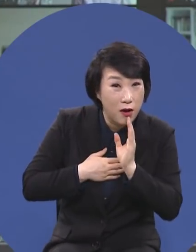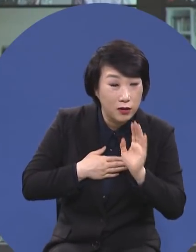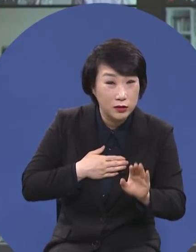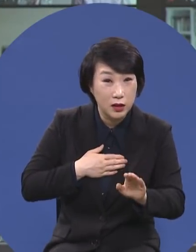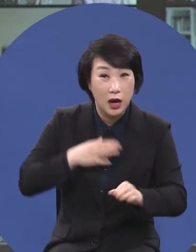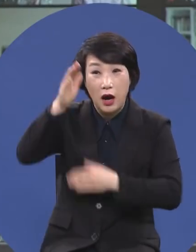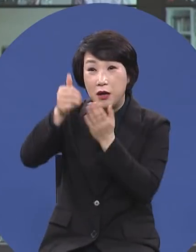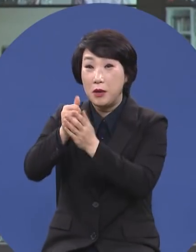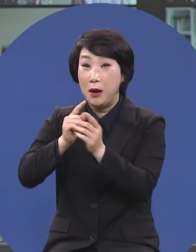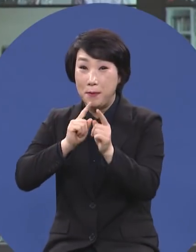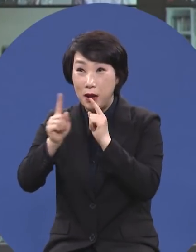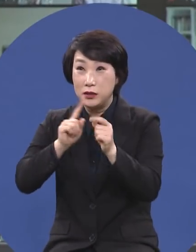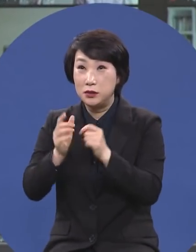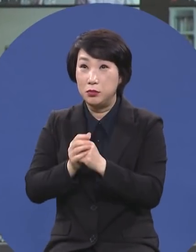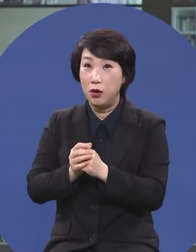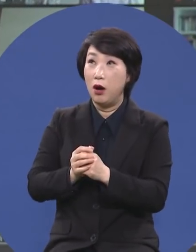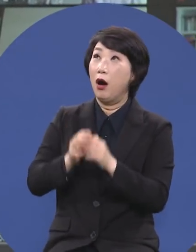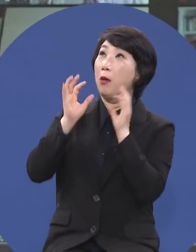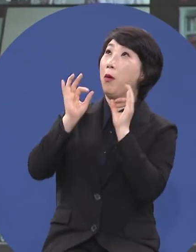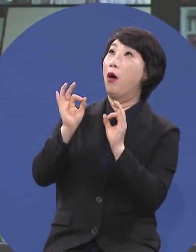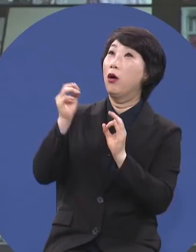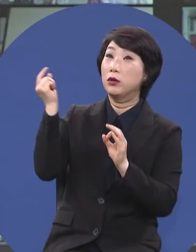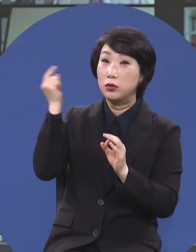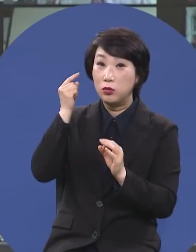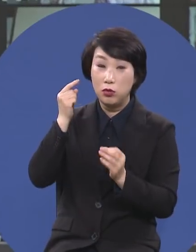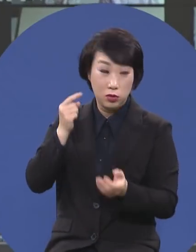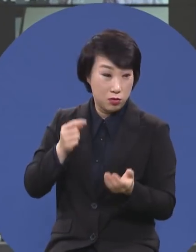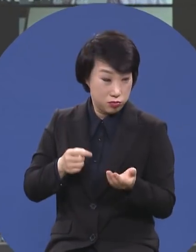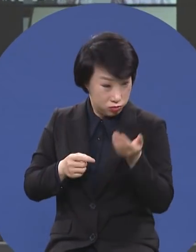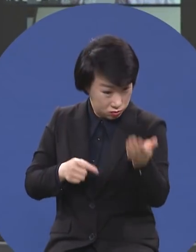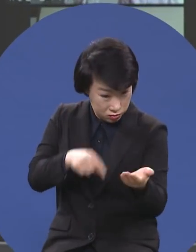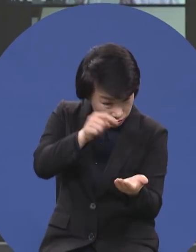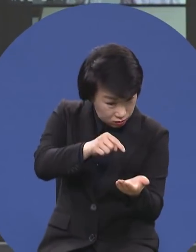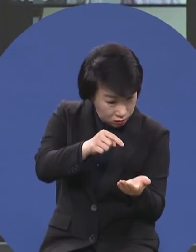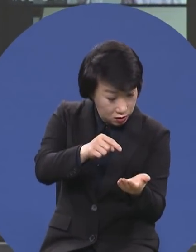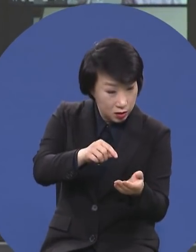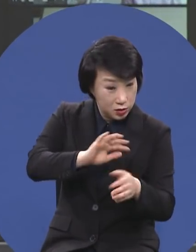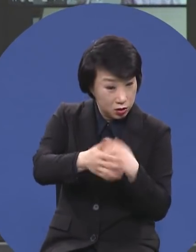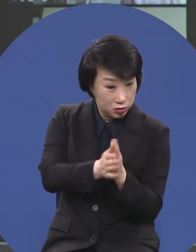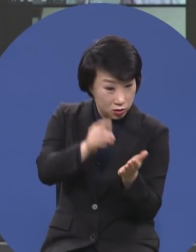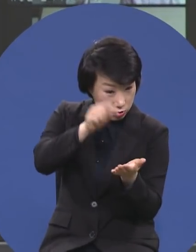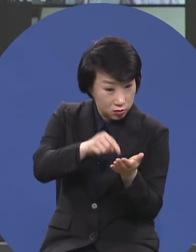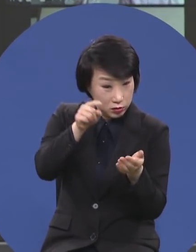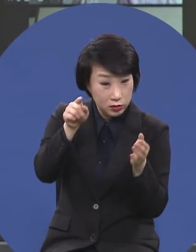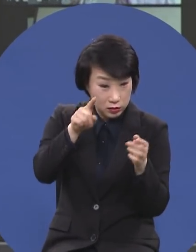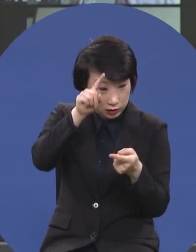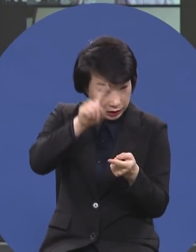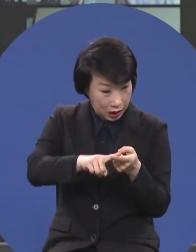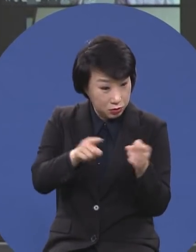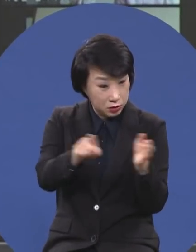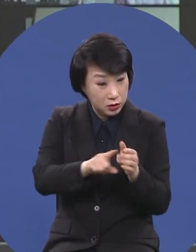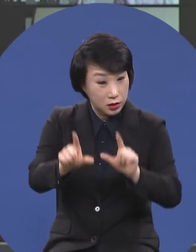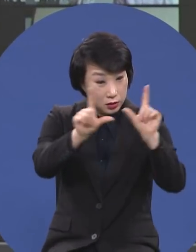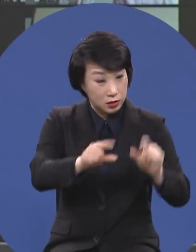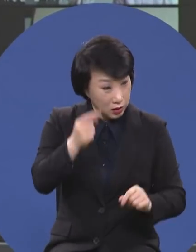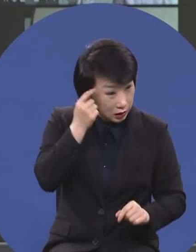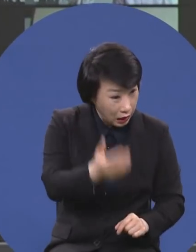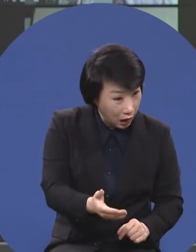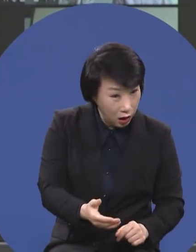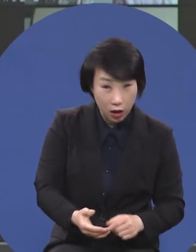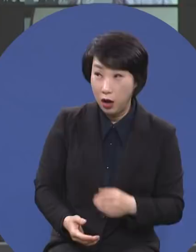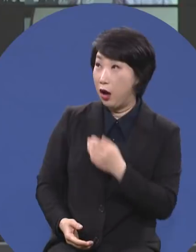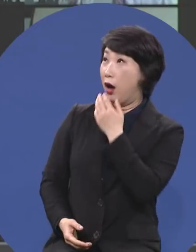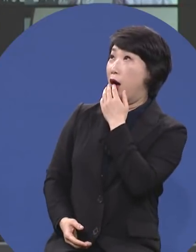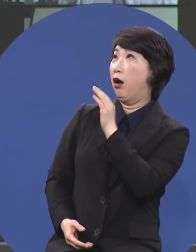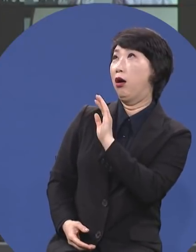하나님 말씀을 딱 들이대면서 요렇게 이 말씀대로 살았느냐 하고 물으면